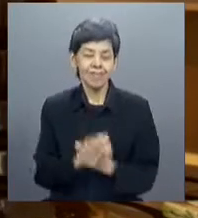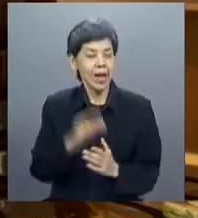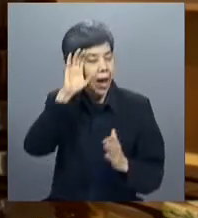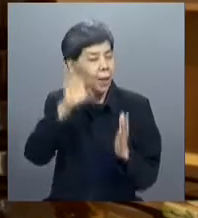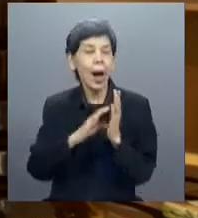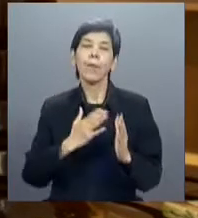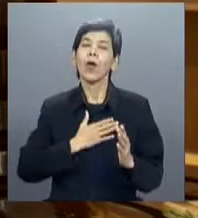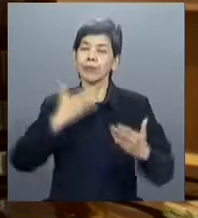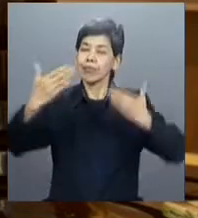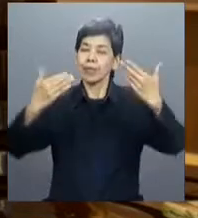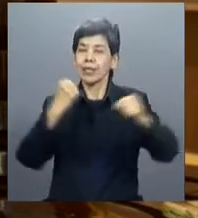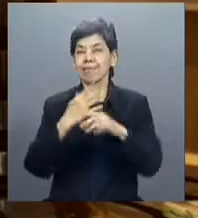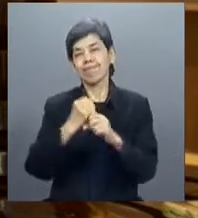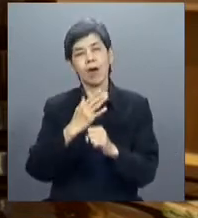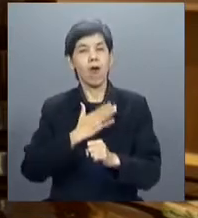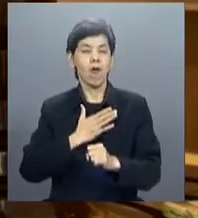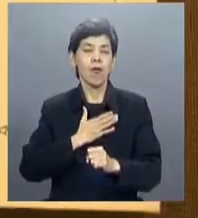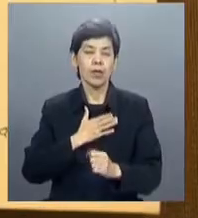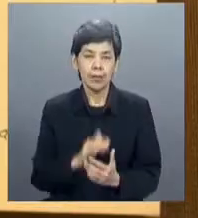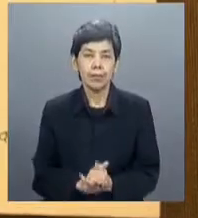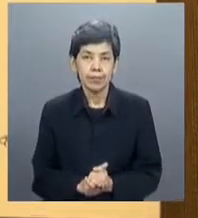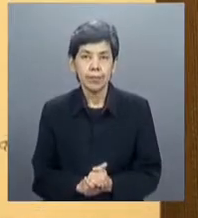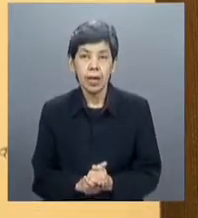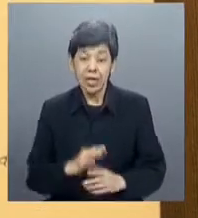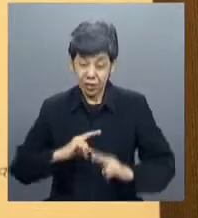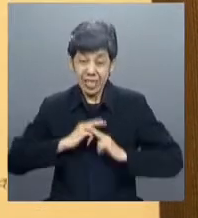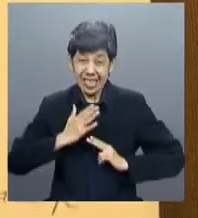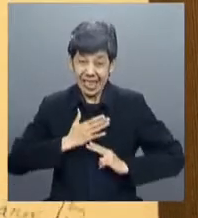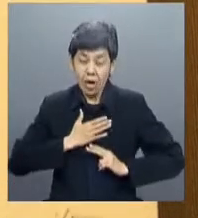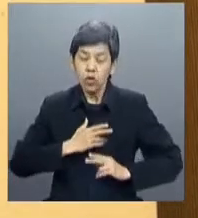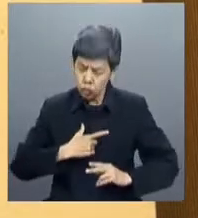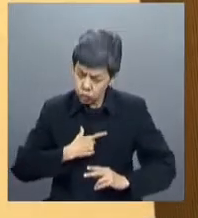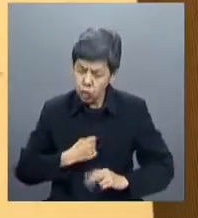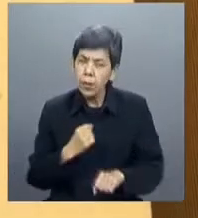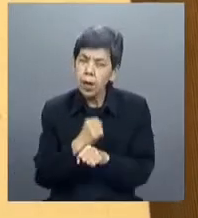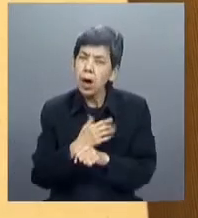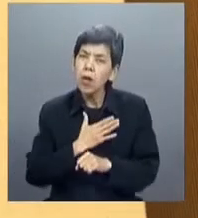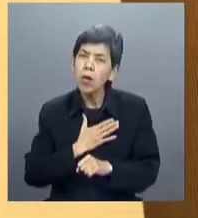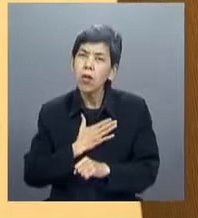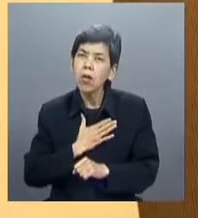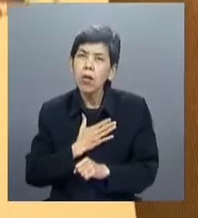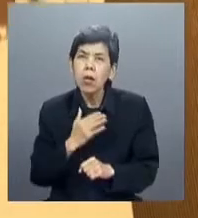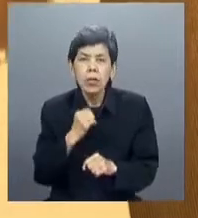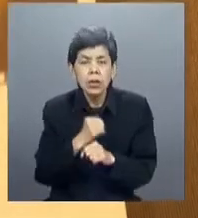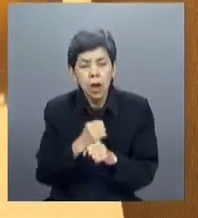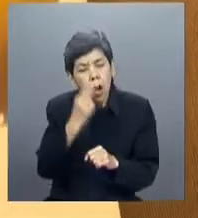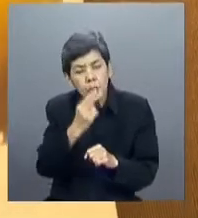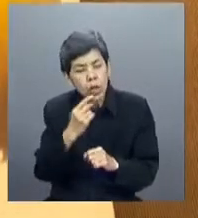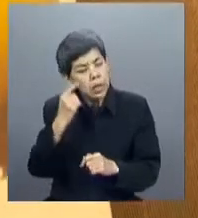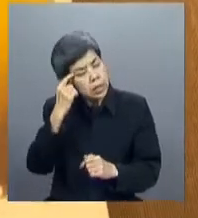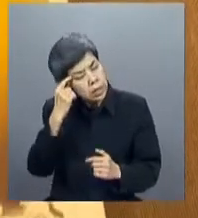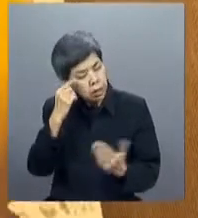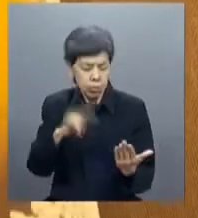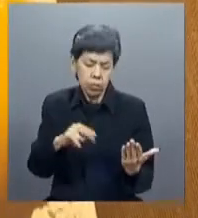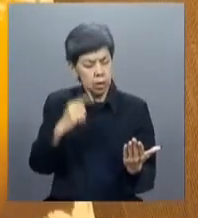ราสร้างงานศิลปะขึ้นมาแต่ส่วนตัวชอบในลักษณะเหมือนเป็นการวาดไปคิดไปอะ